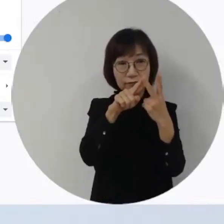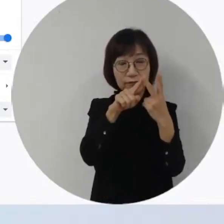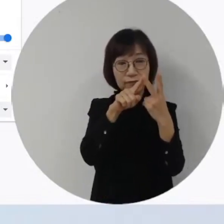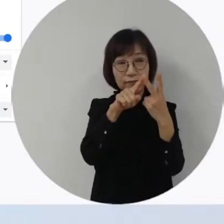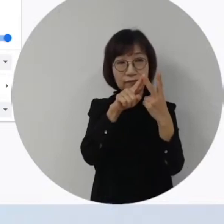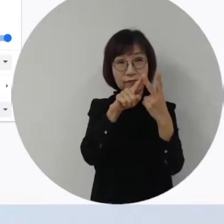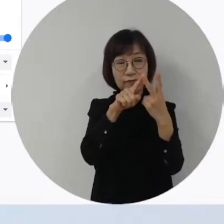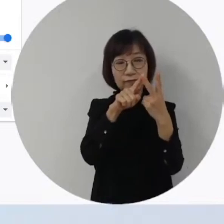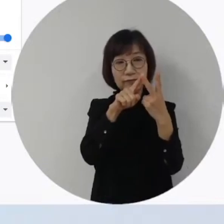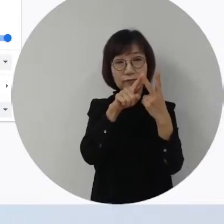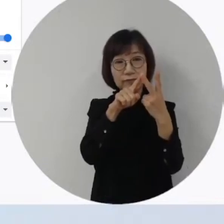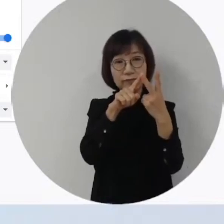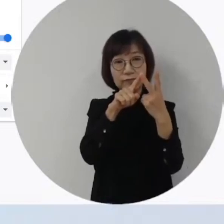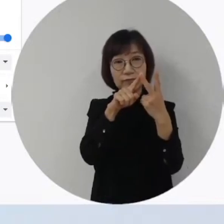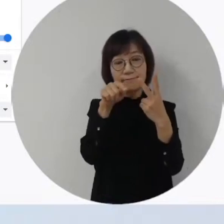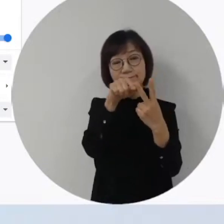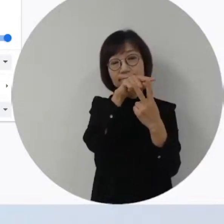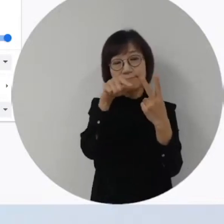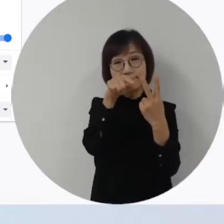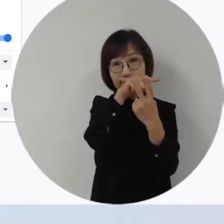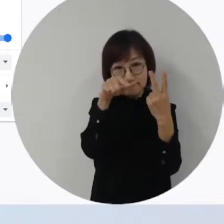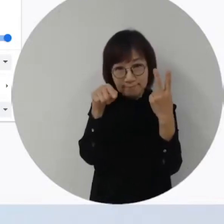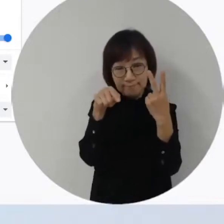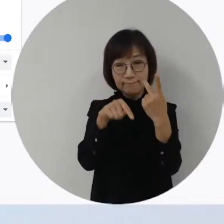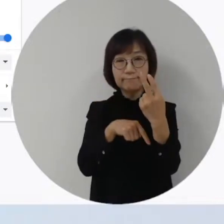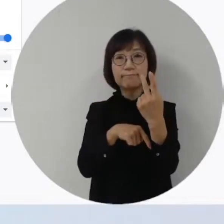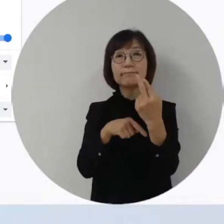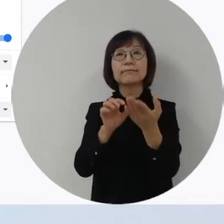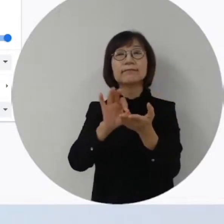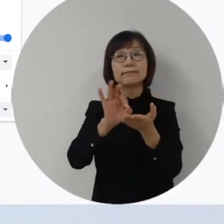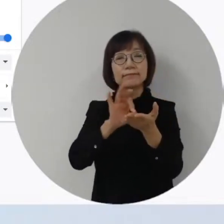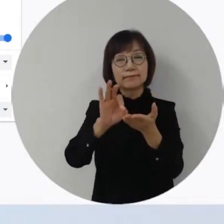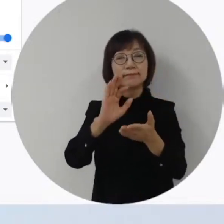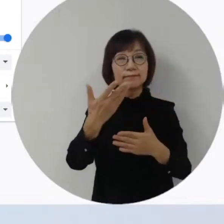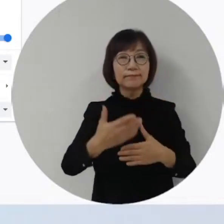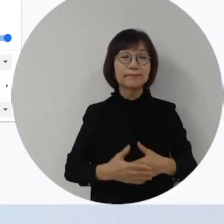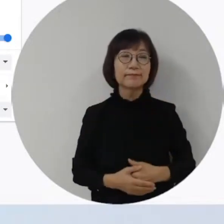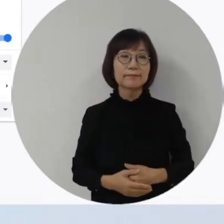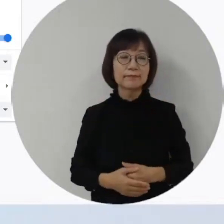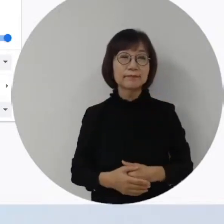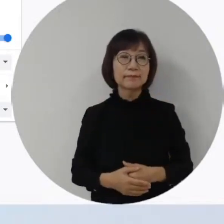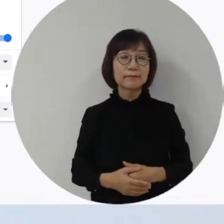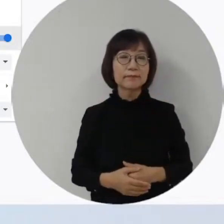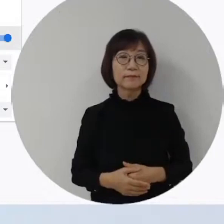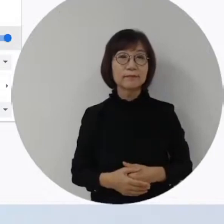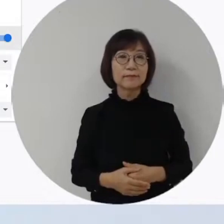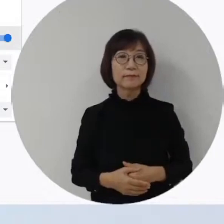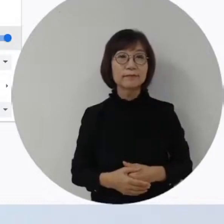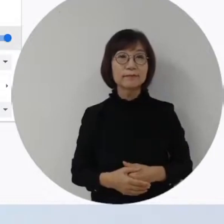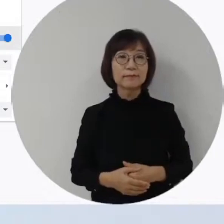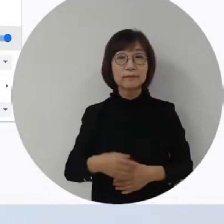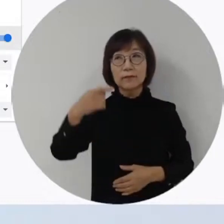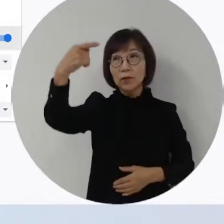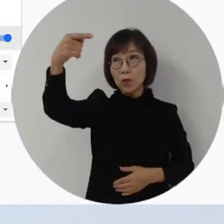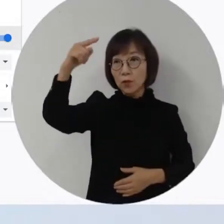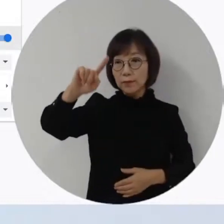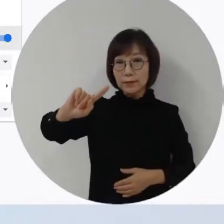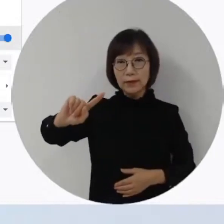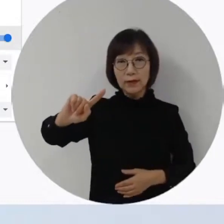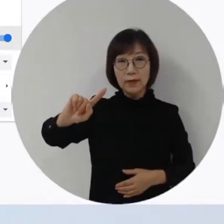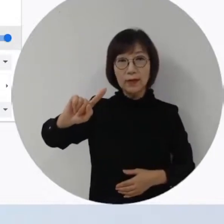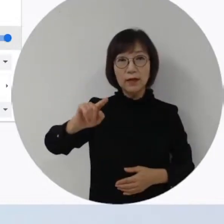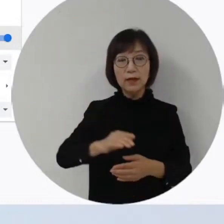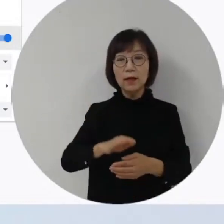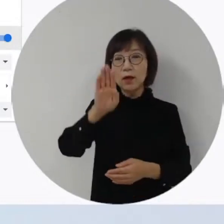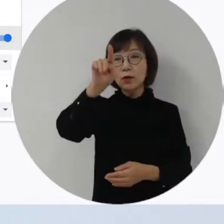그 다음 요 밑에 있는 북마크바 표시되어 있습니다. 지금 현재 저는 북마크바가 이렇게 나와